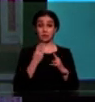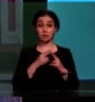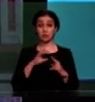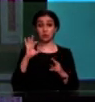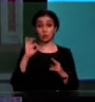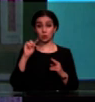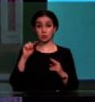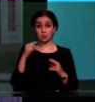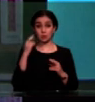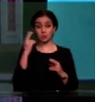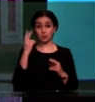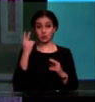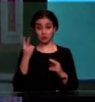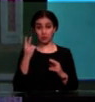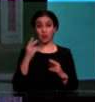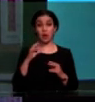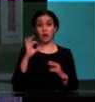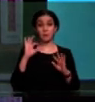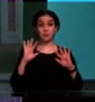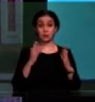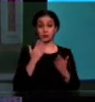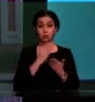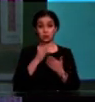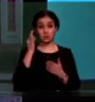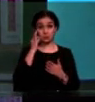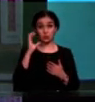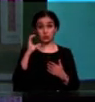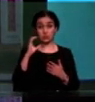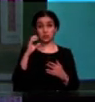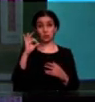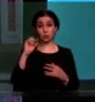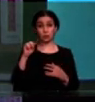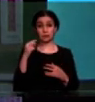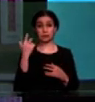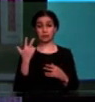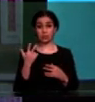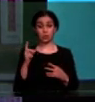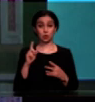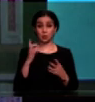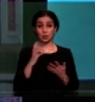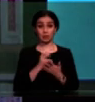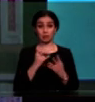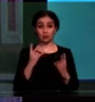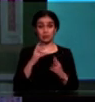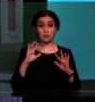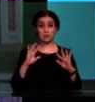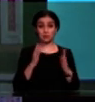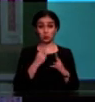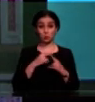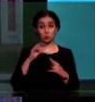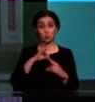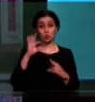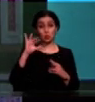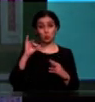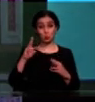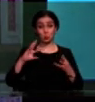Б 0,2 и вероятность события С 0,3. Надо найти вероятность события